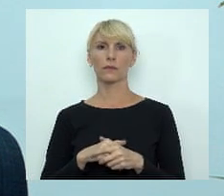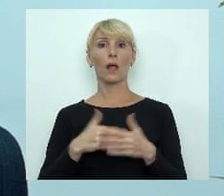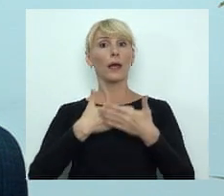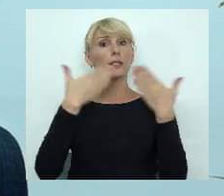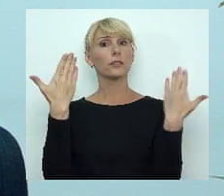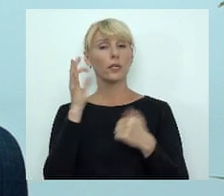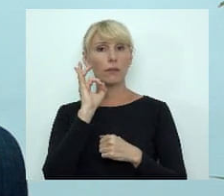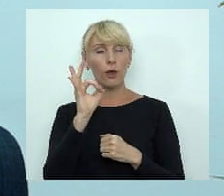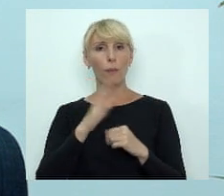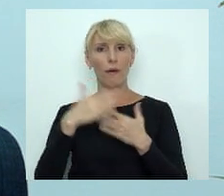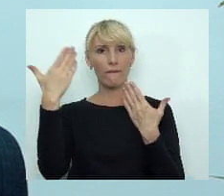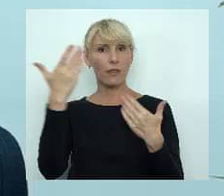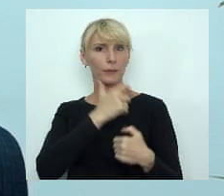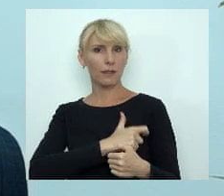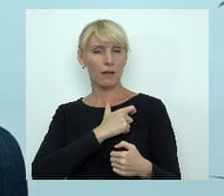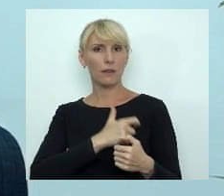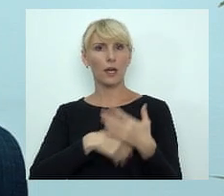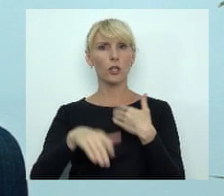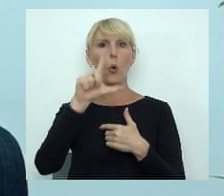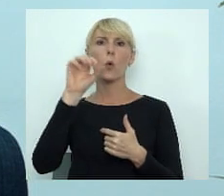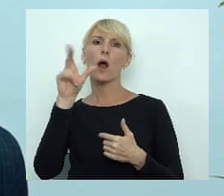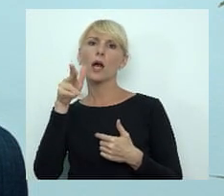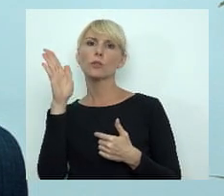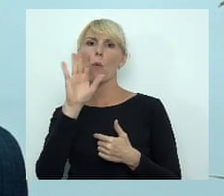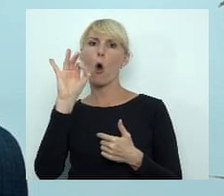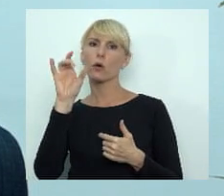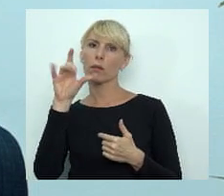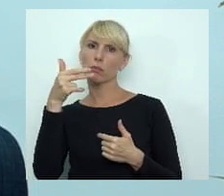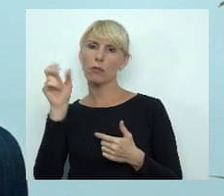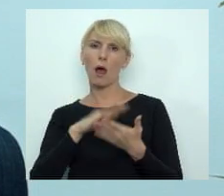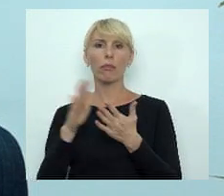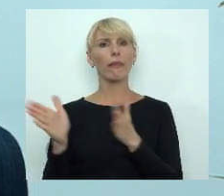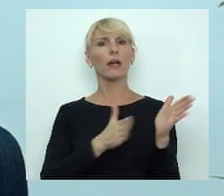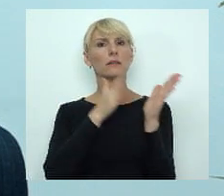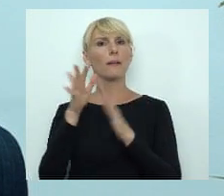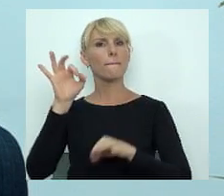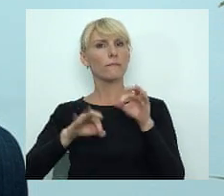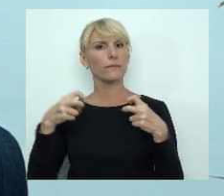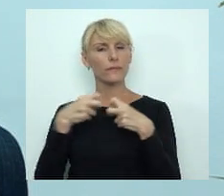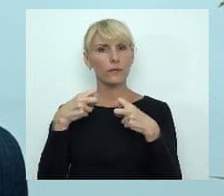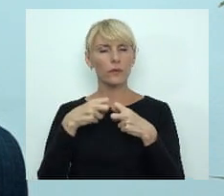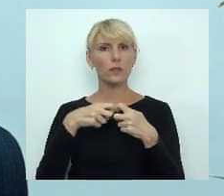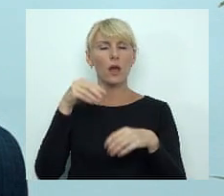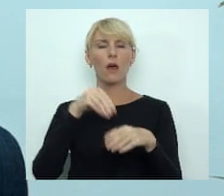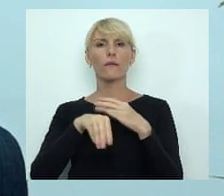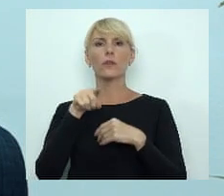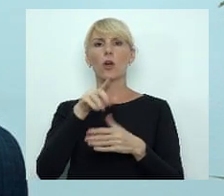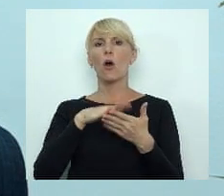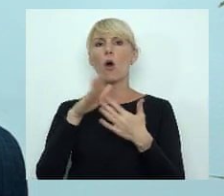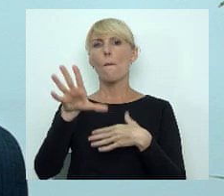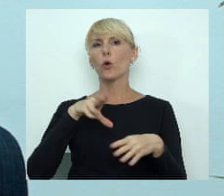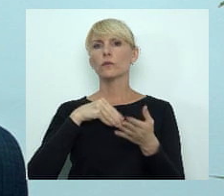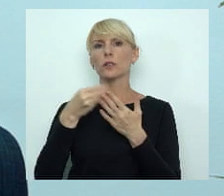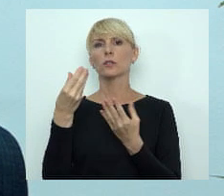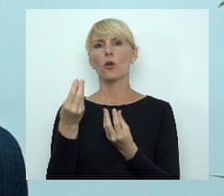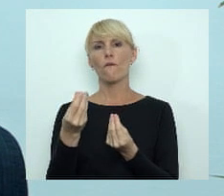Dzień dobry, witam bardzo, bardzo serdecznie. Ja nazywam się Łukasz Bogdan i mam zaszczyt zaprosić na kolejne webinarium z cyklu poświęconemu pozyskiwaniu